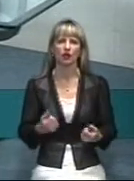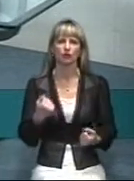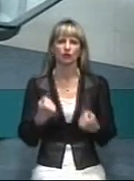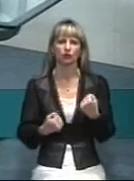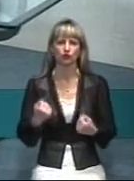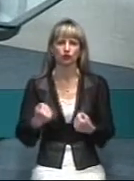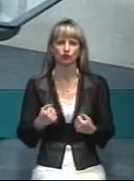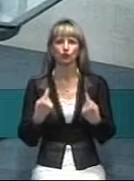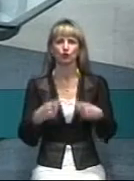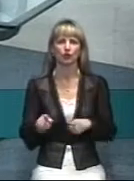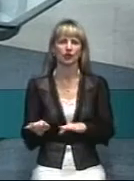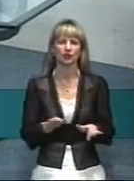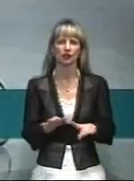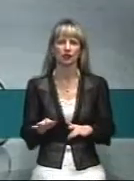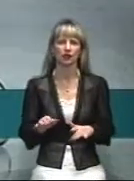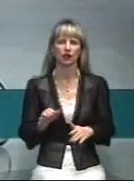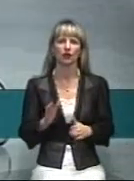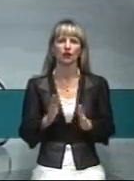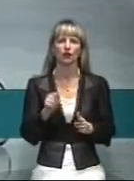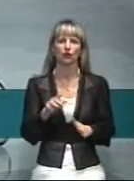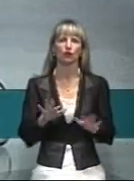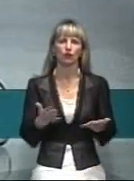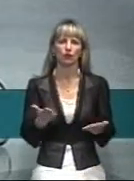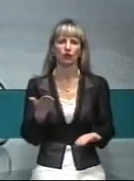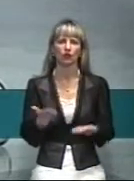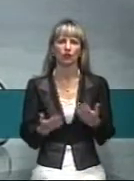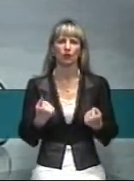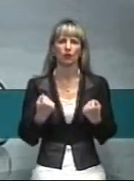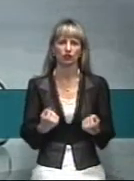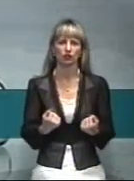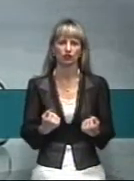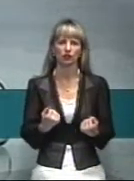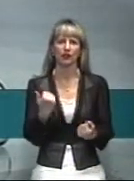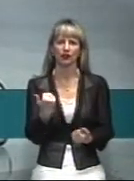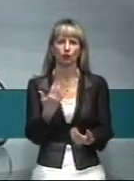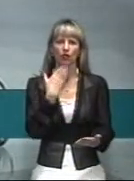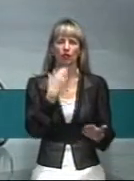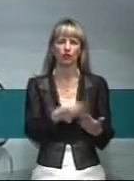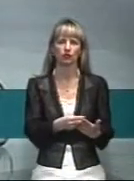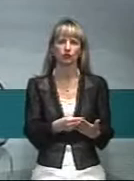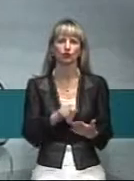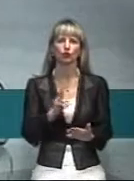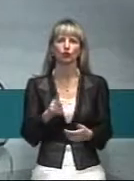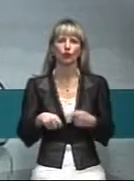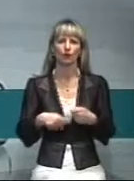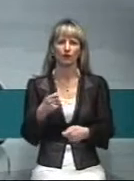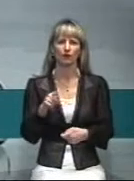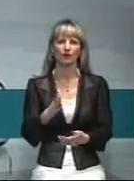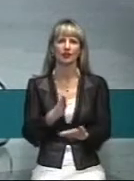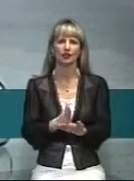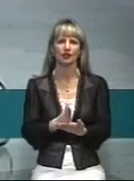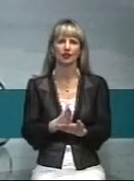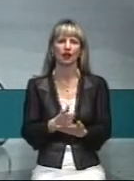транспортного засобу, інші дії. Але тільки в тому випадку, наприклад, якщо транспортний засіб йому належить. Тобто той, хто порушив, він і є